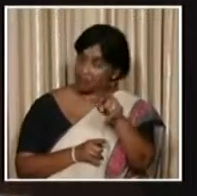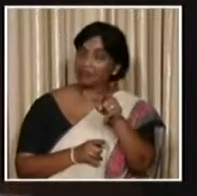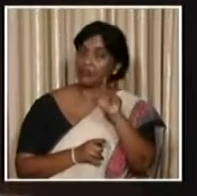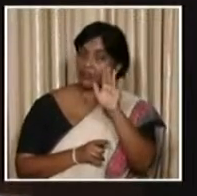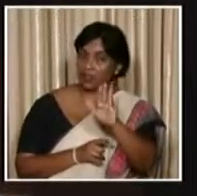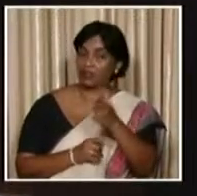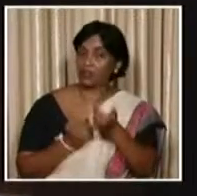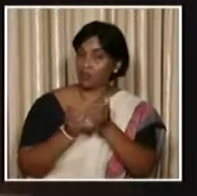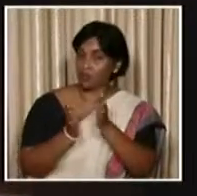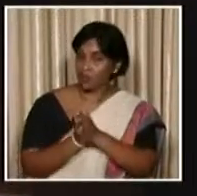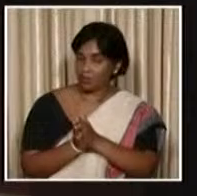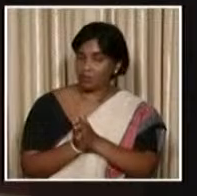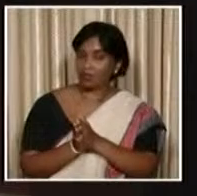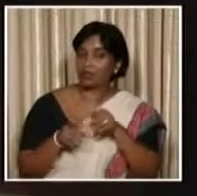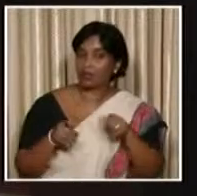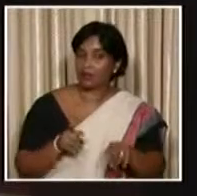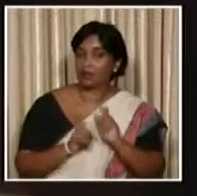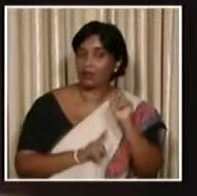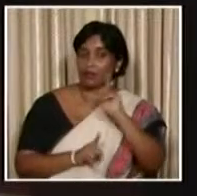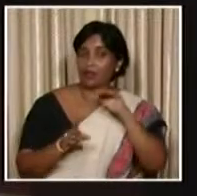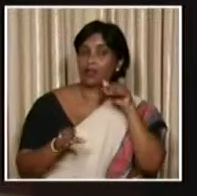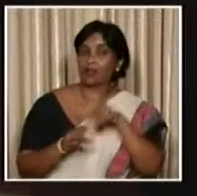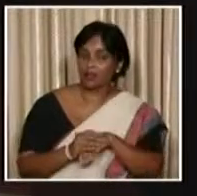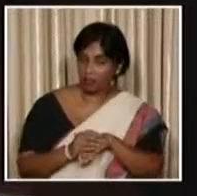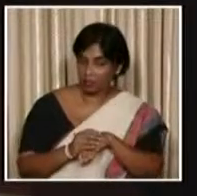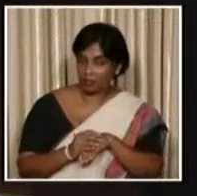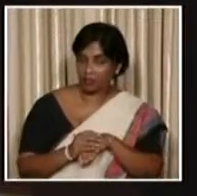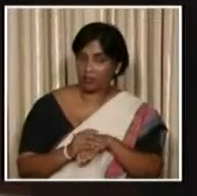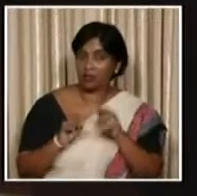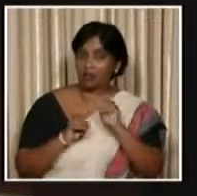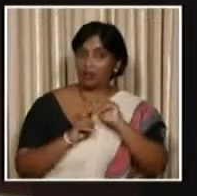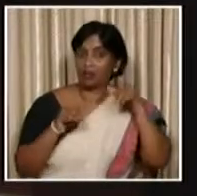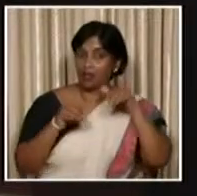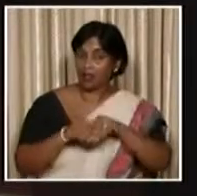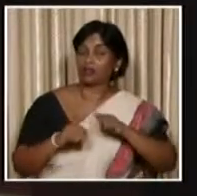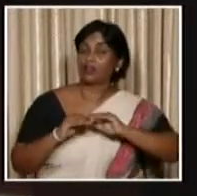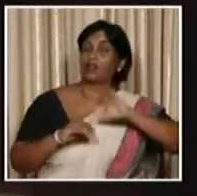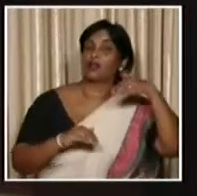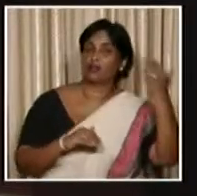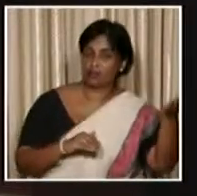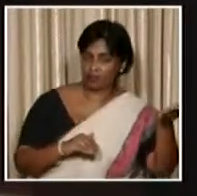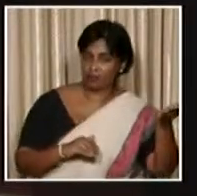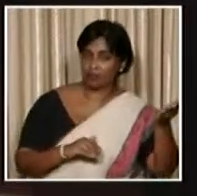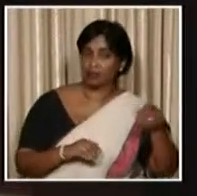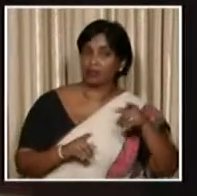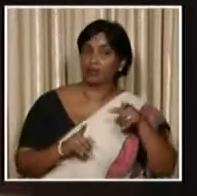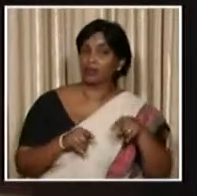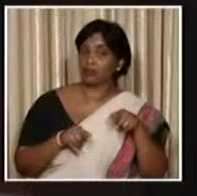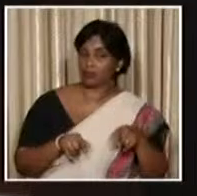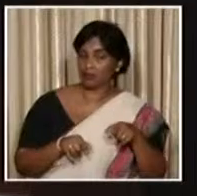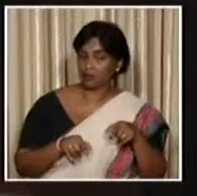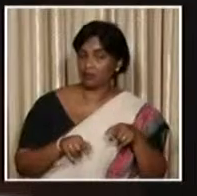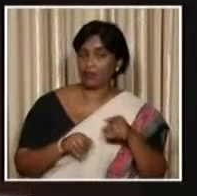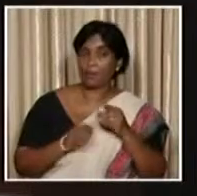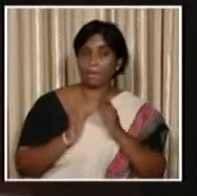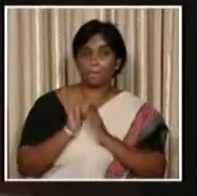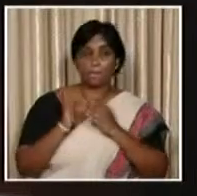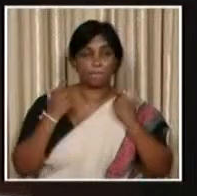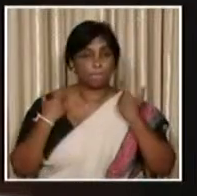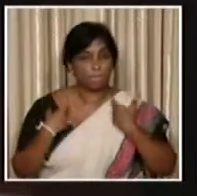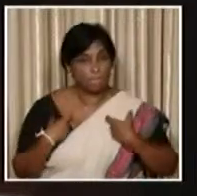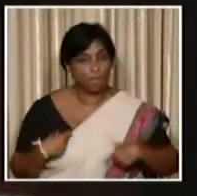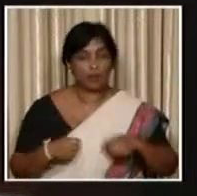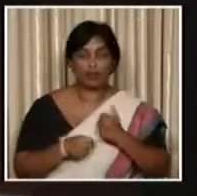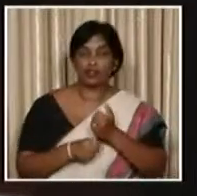ඔබතුමාගේ කටින් මේ සභාව ඇතුළත මේ සභාව පිටත මේ මහින්ද